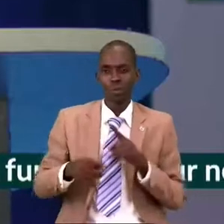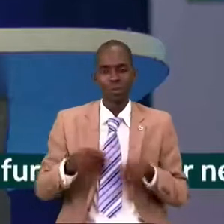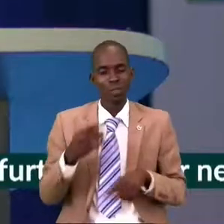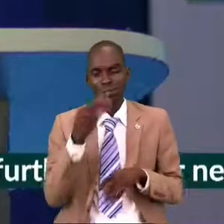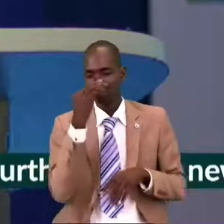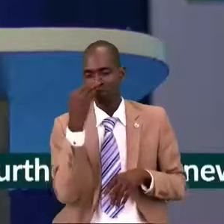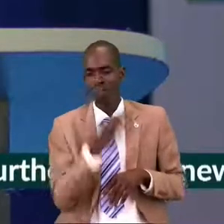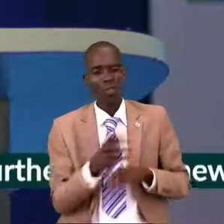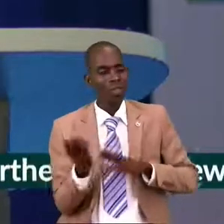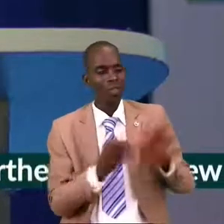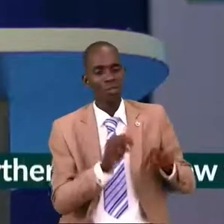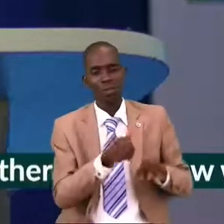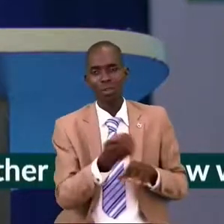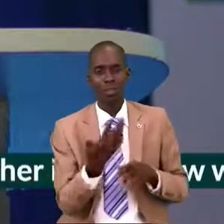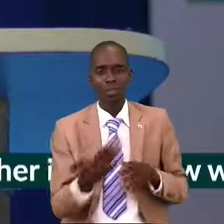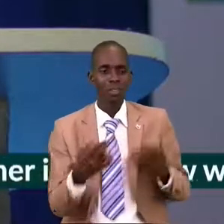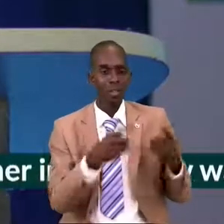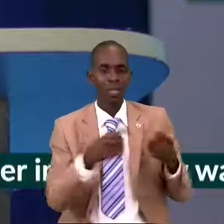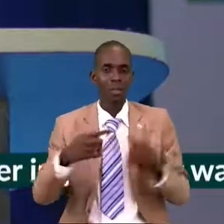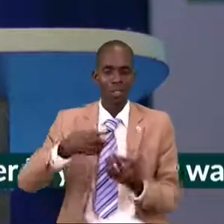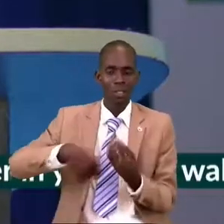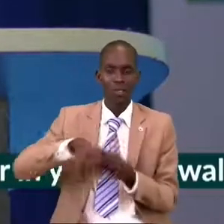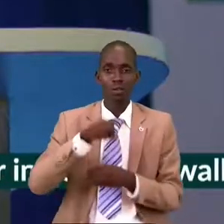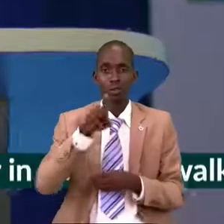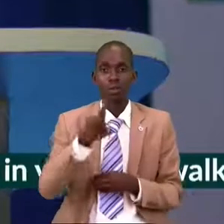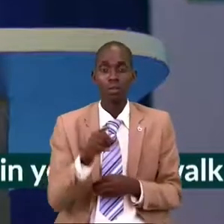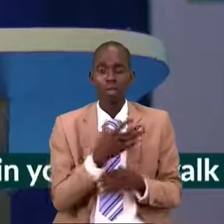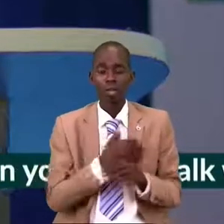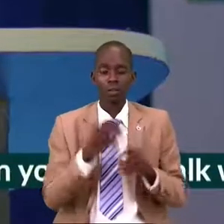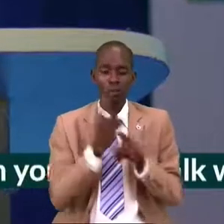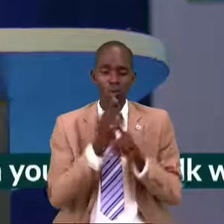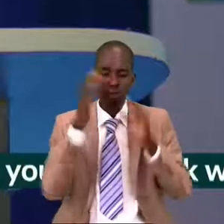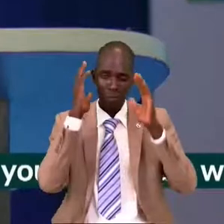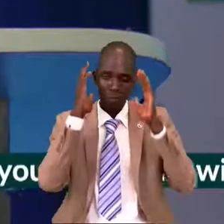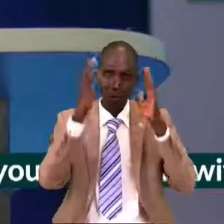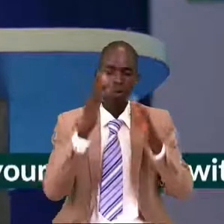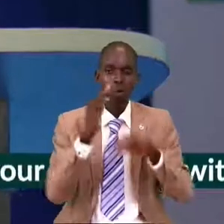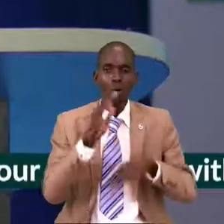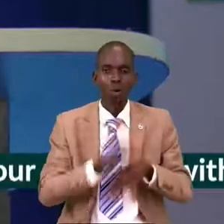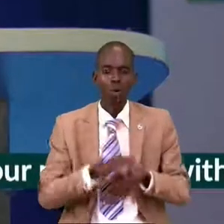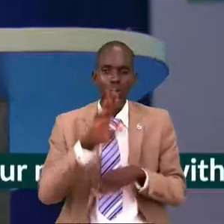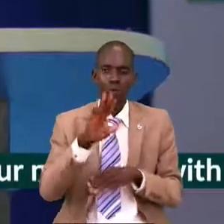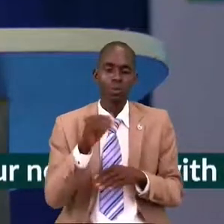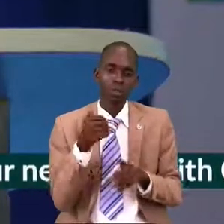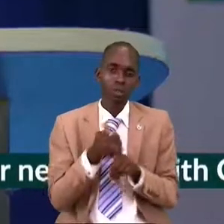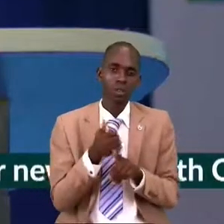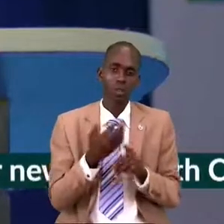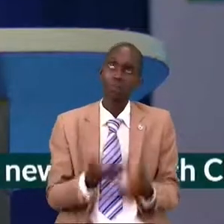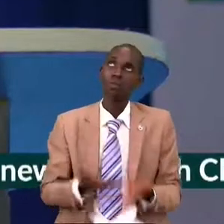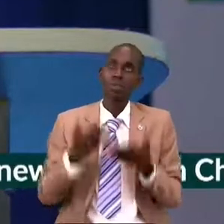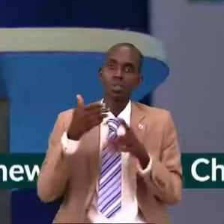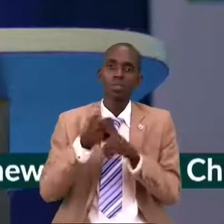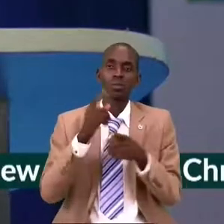vos contacts, vos numéros de téléphone corrects pour qu'on puisse vous joindre. Et vous inviter. Ce soir, c'est